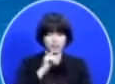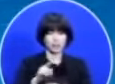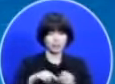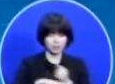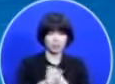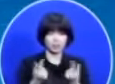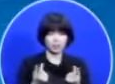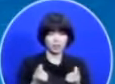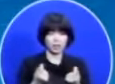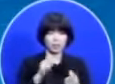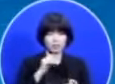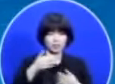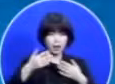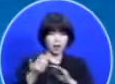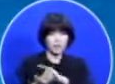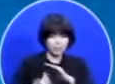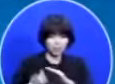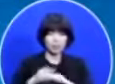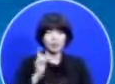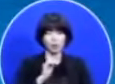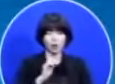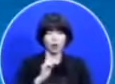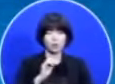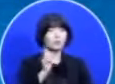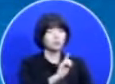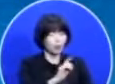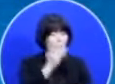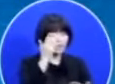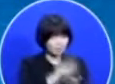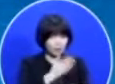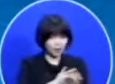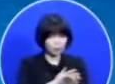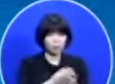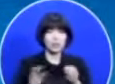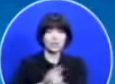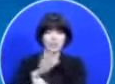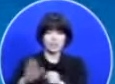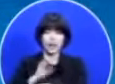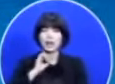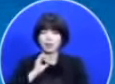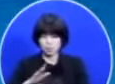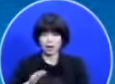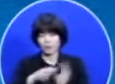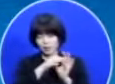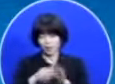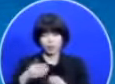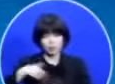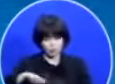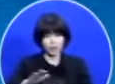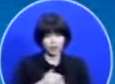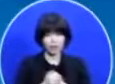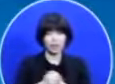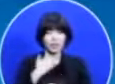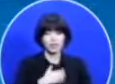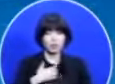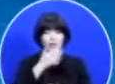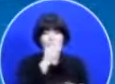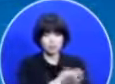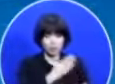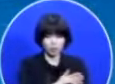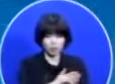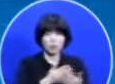그 말은 전제가 있습니다 뭘 하지 말고 사랑만 계속 하라 염려 하지 말